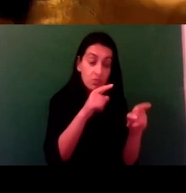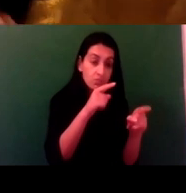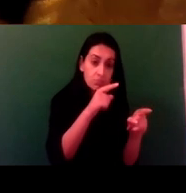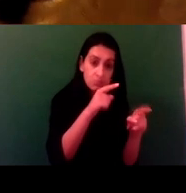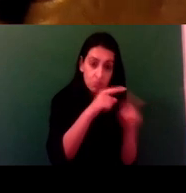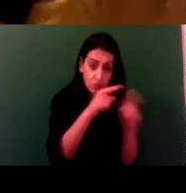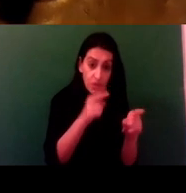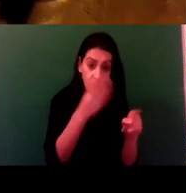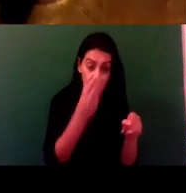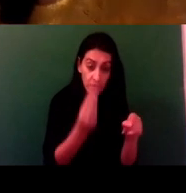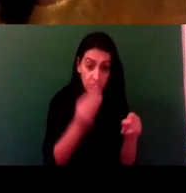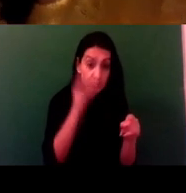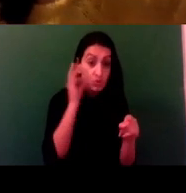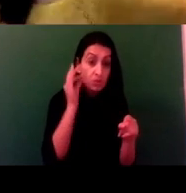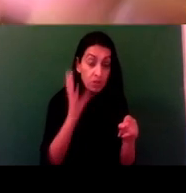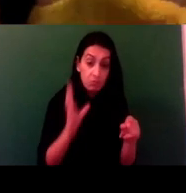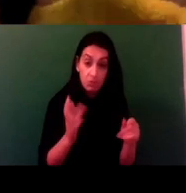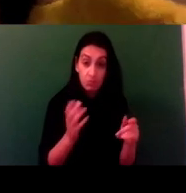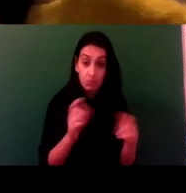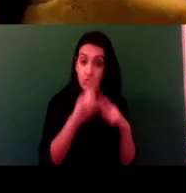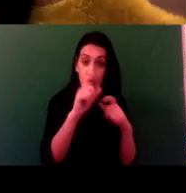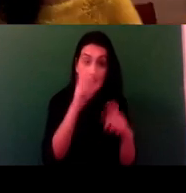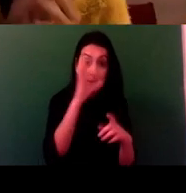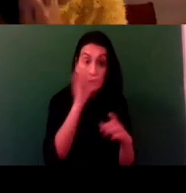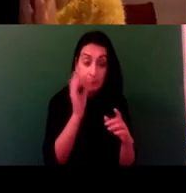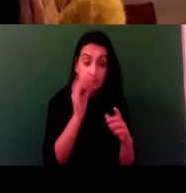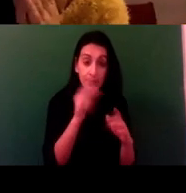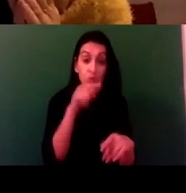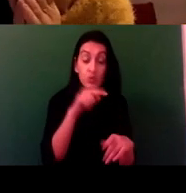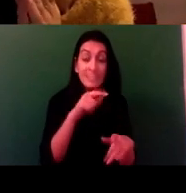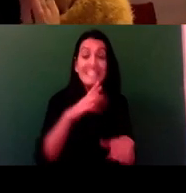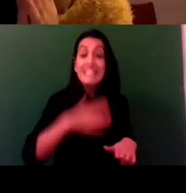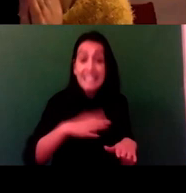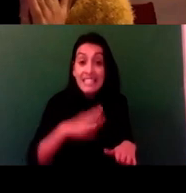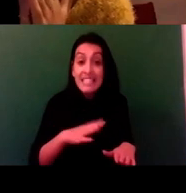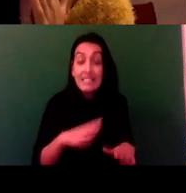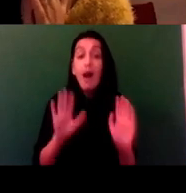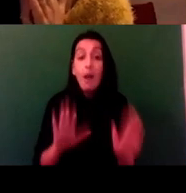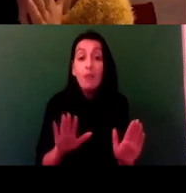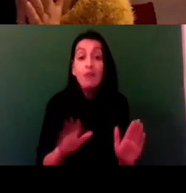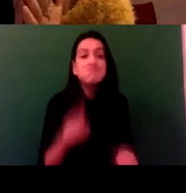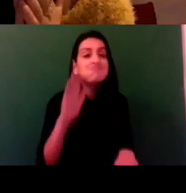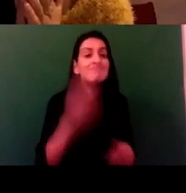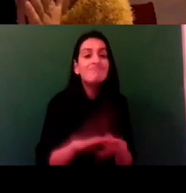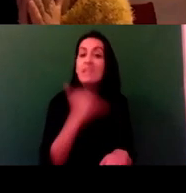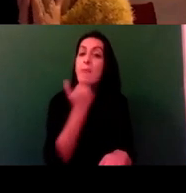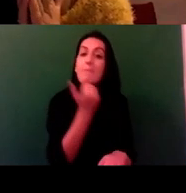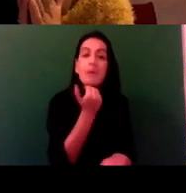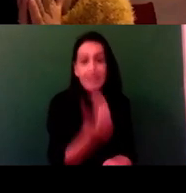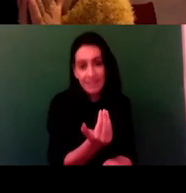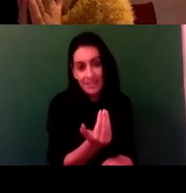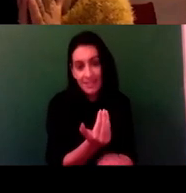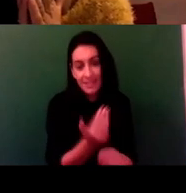çok farklı yöntemler uygulamak lazım. Hani istesek de yapamayacağımız noktası dediğim buydu. Hani o ölçüye geldiğim zaman olay